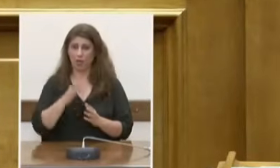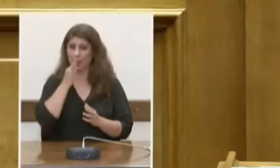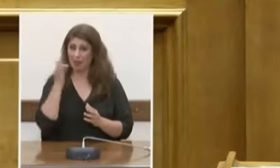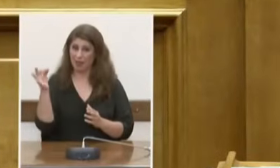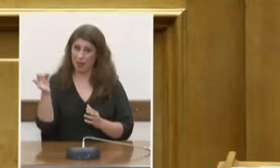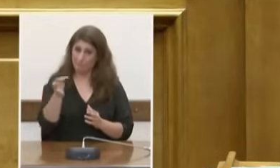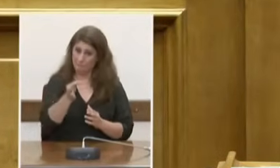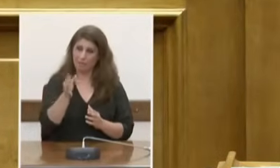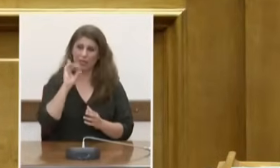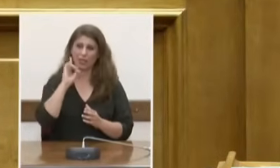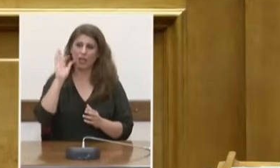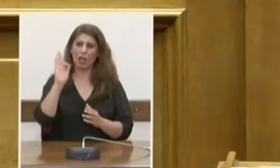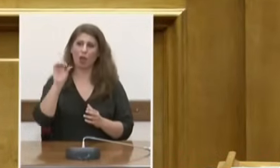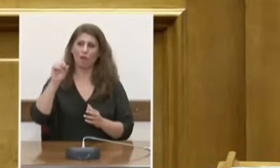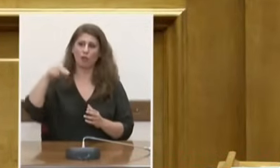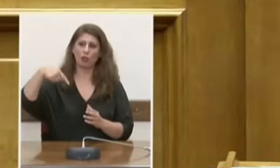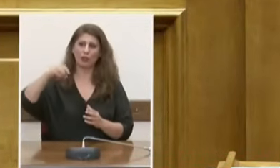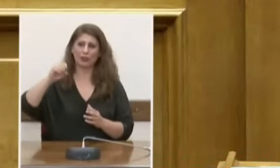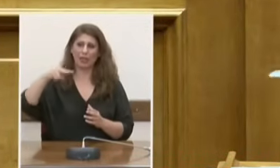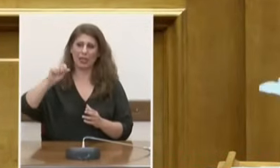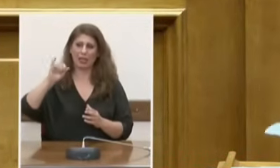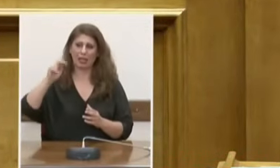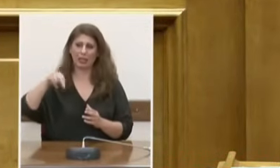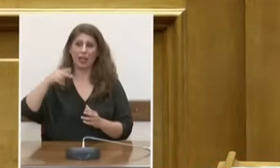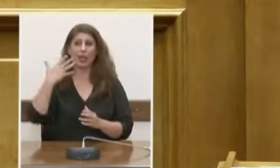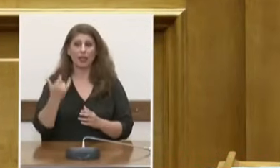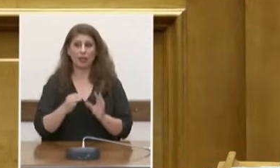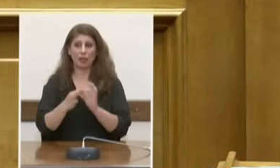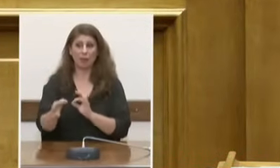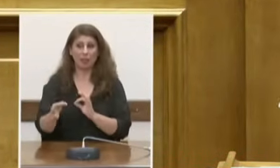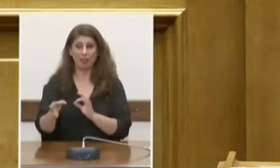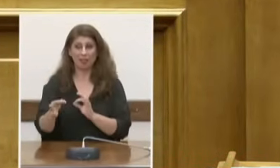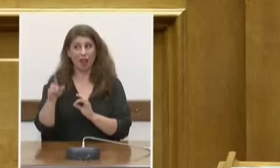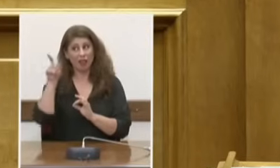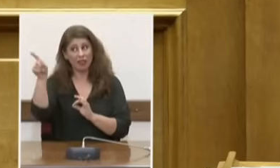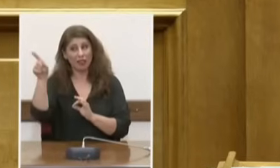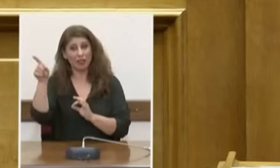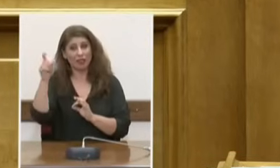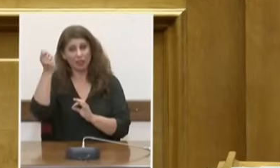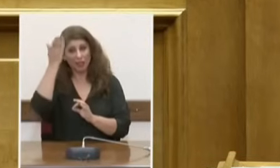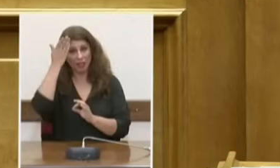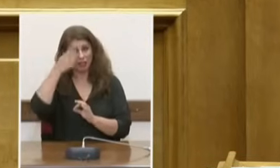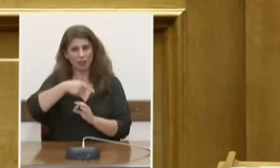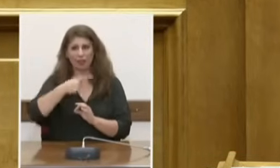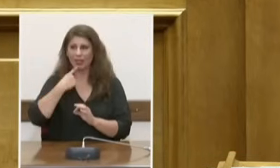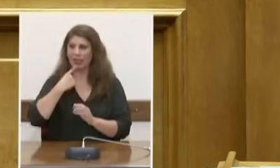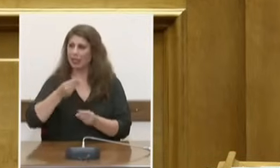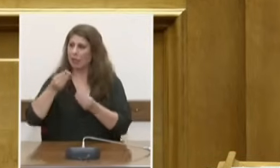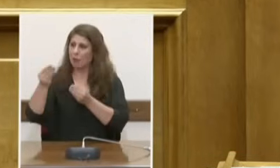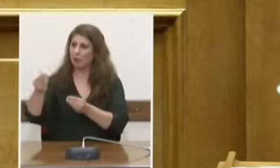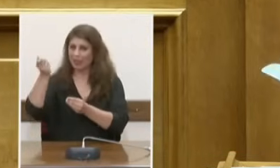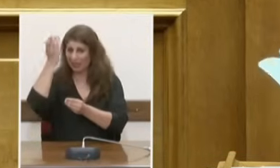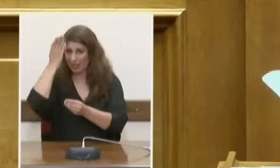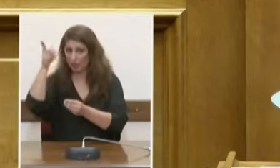Λάιεν να πάρει μέτρα εκείνη για την ακρίβεια. Γιατί αποδίδεται την ακρίβεια